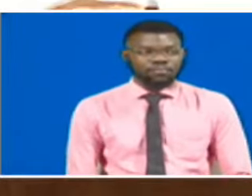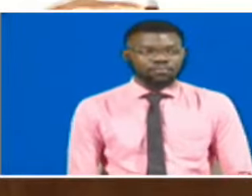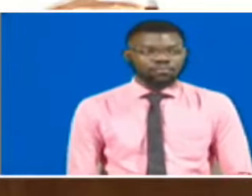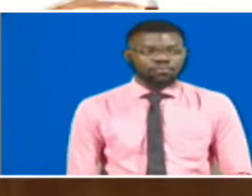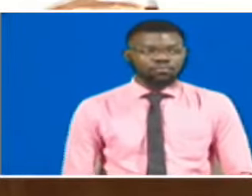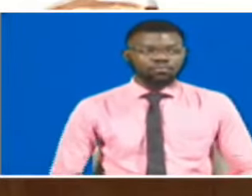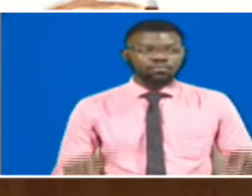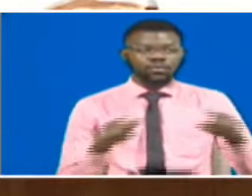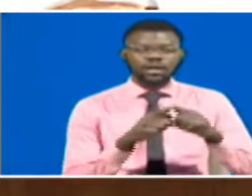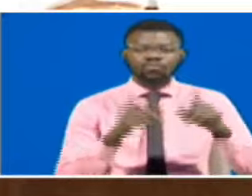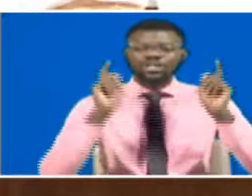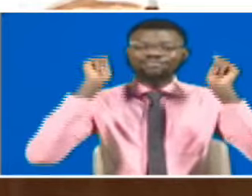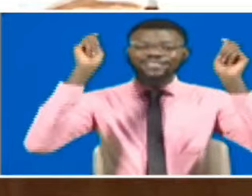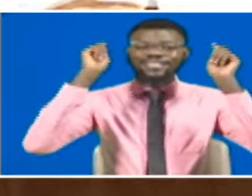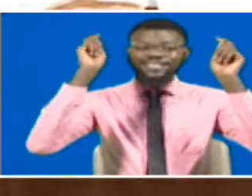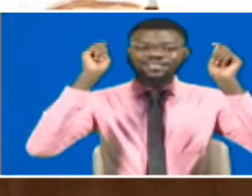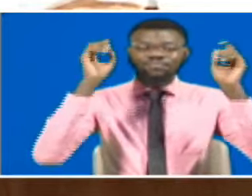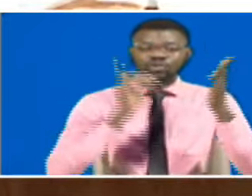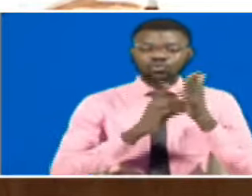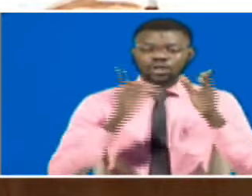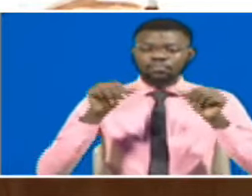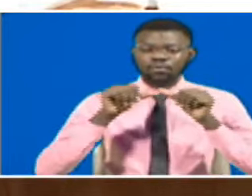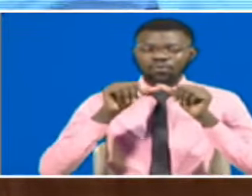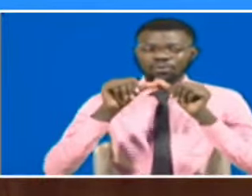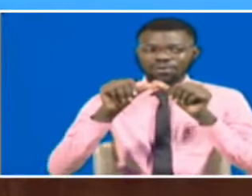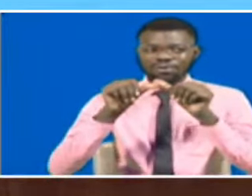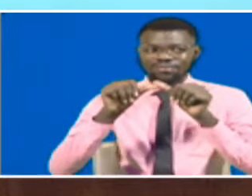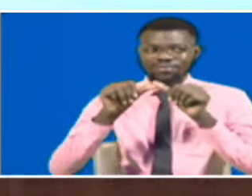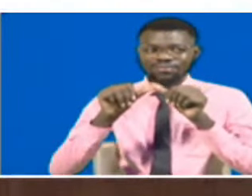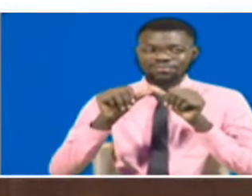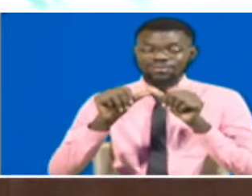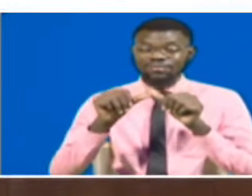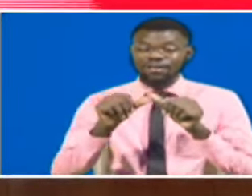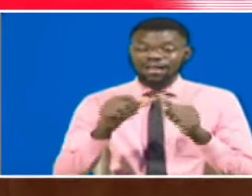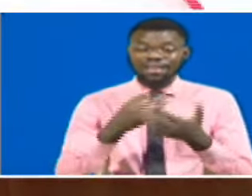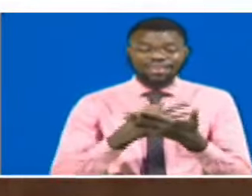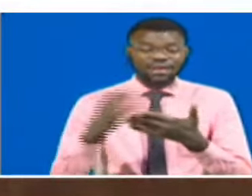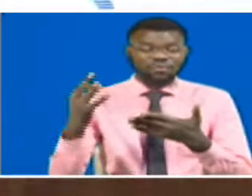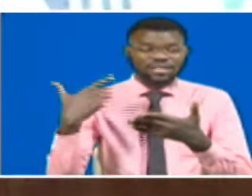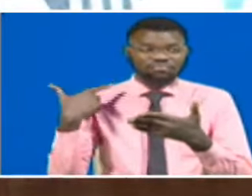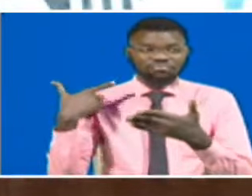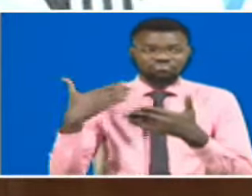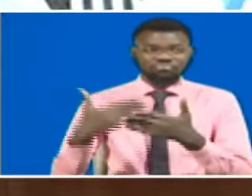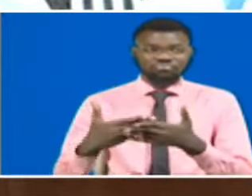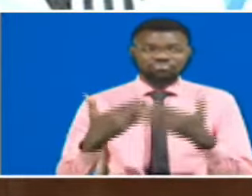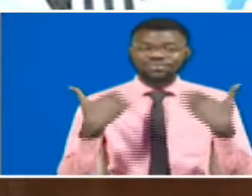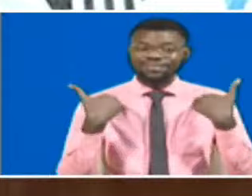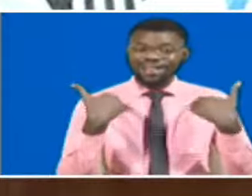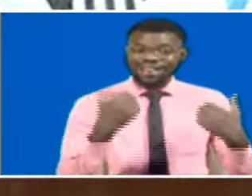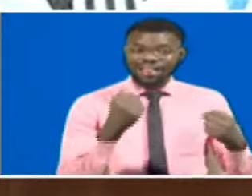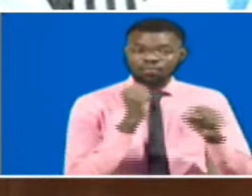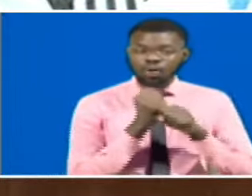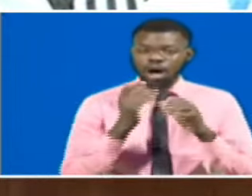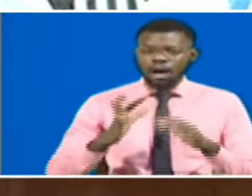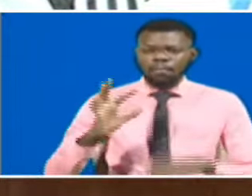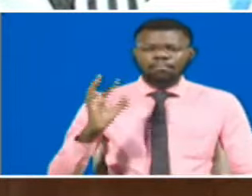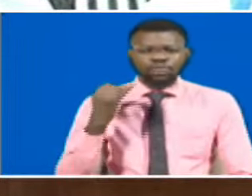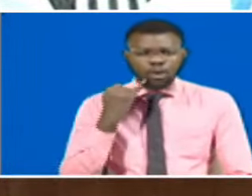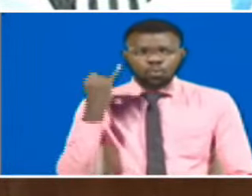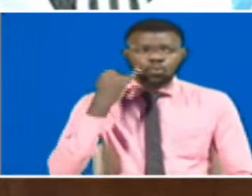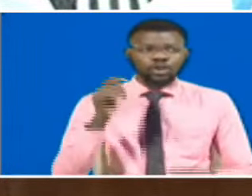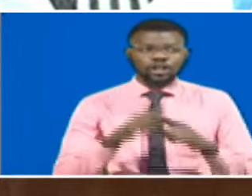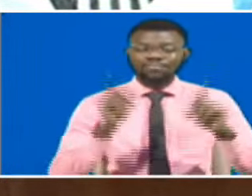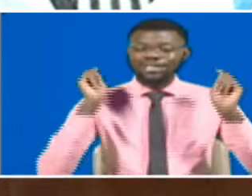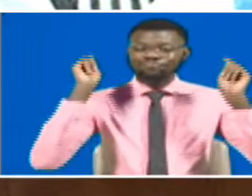Mtazamaji, huku mgomo wa madaktari ukielekea wiki ya tatu kote nchini, maafisa wa afya kutoka kaunti ya Nakuru walifanya maandamano